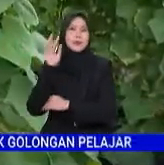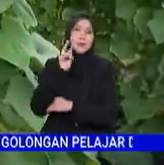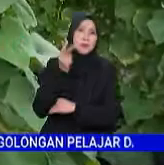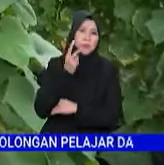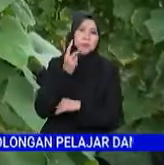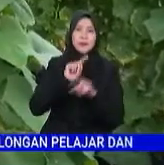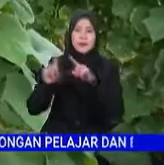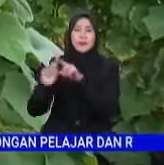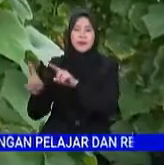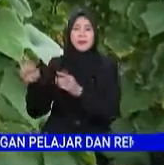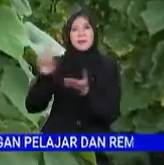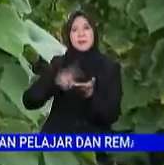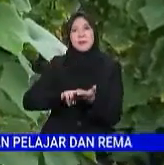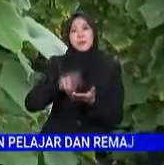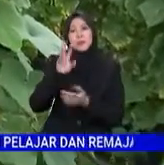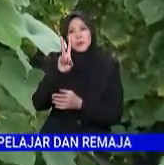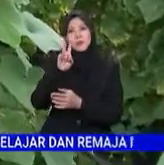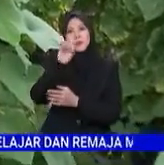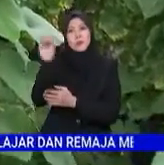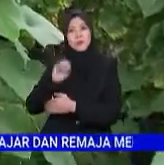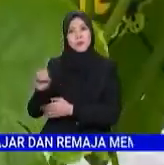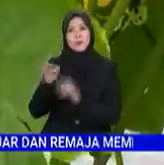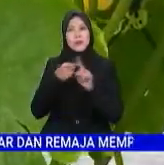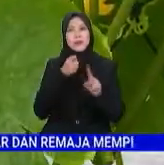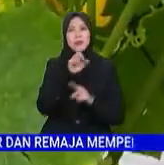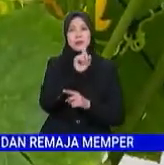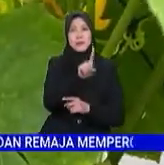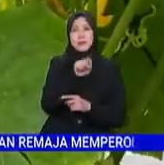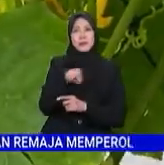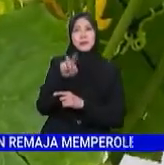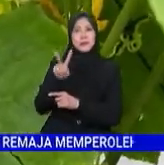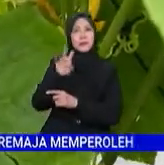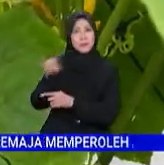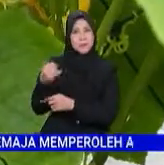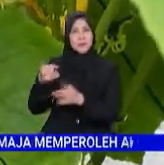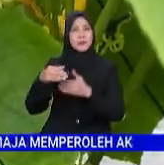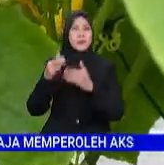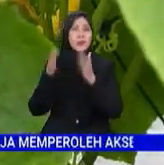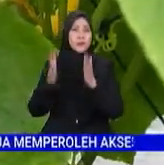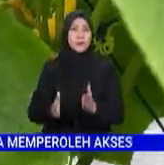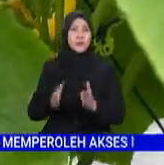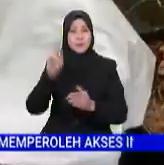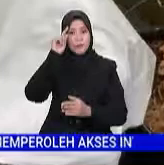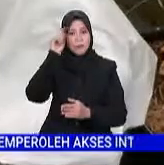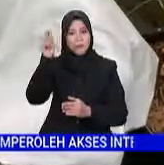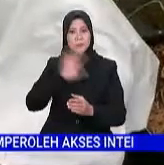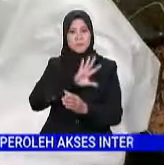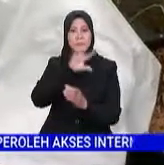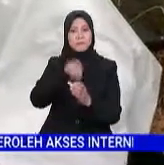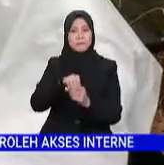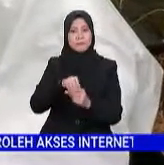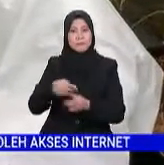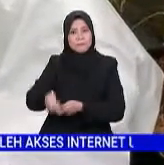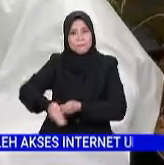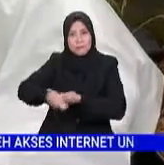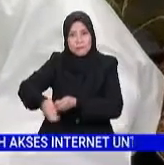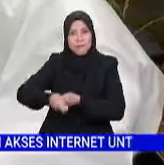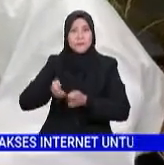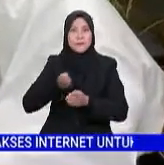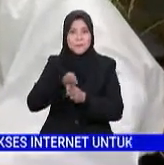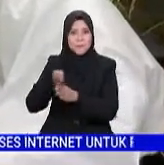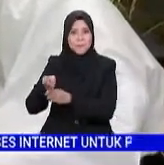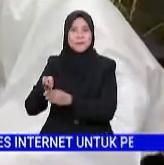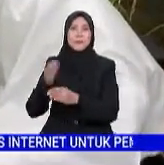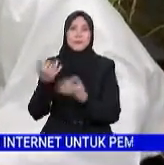rekod, hampir 70% daripada 1.2 juta penduduk di Terengganu terlibat dalam sektor pertanian dan